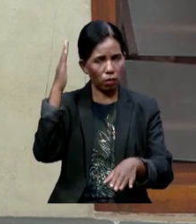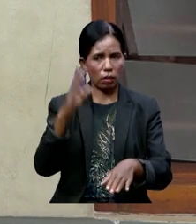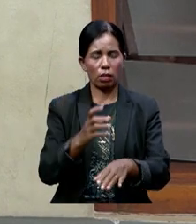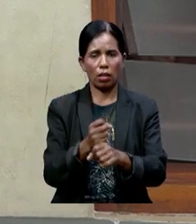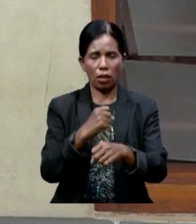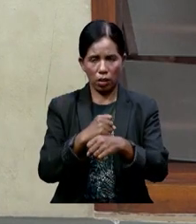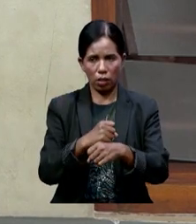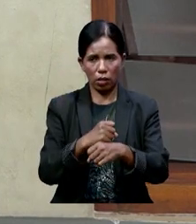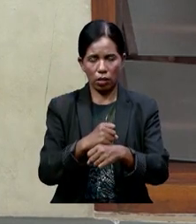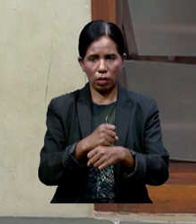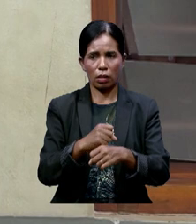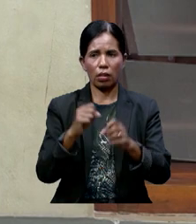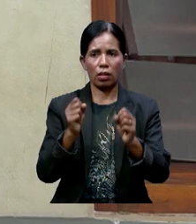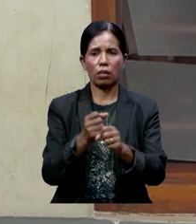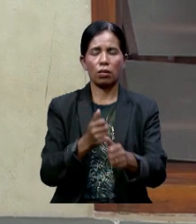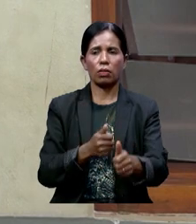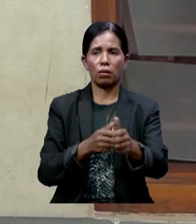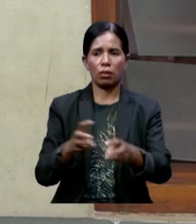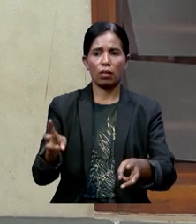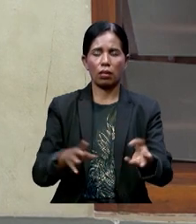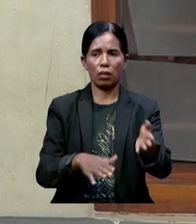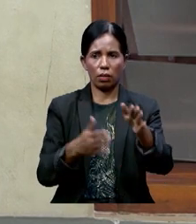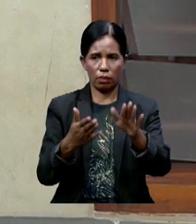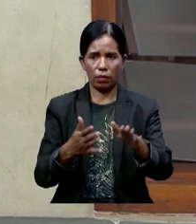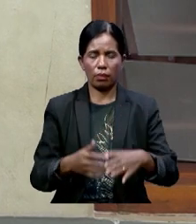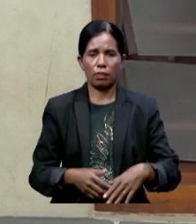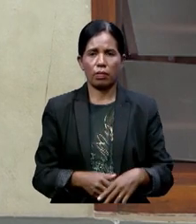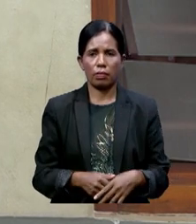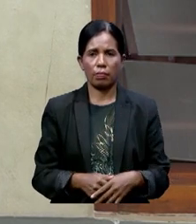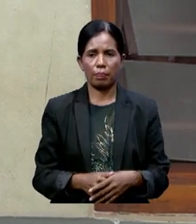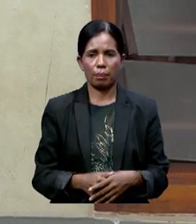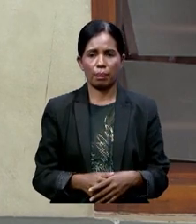mak ya posibilidade que tir dalanya bele hakutu is